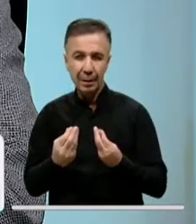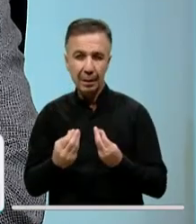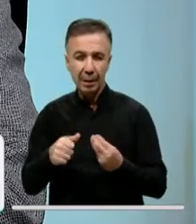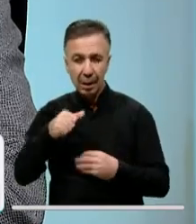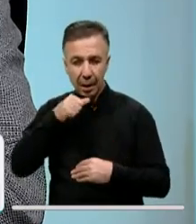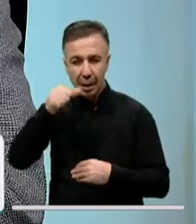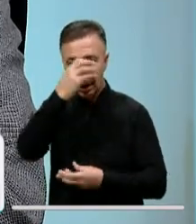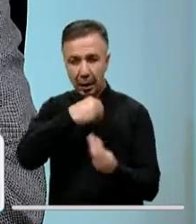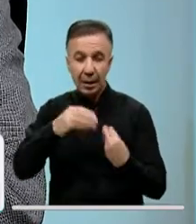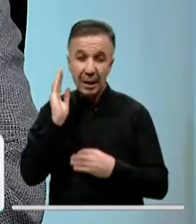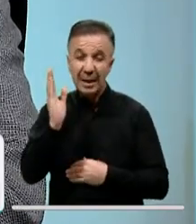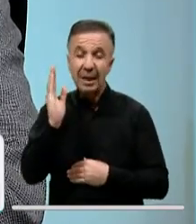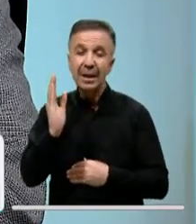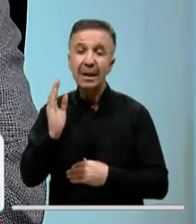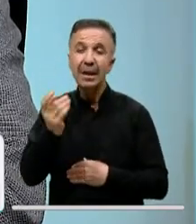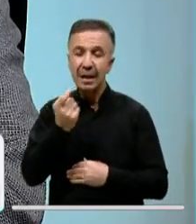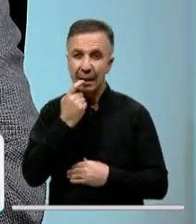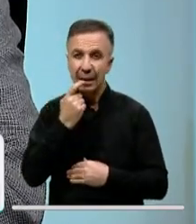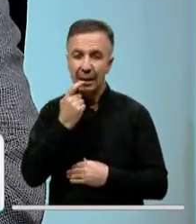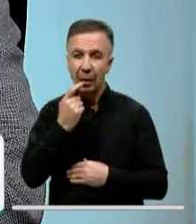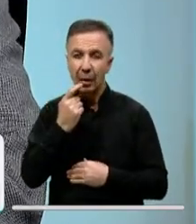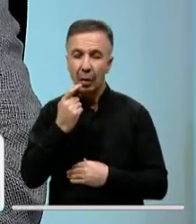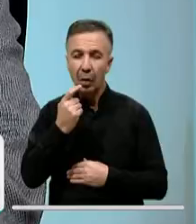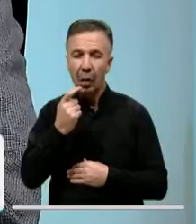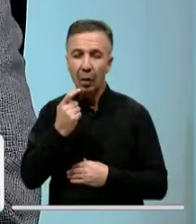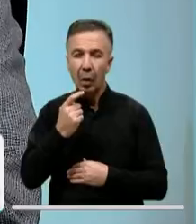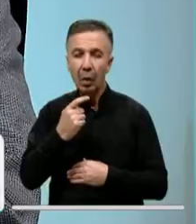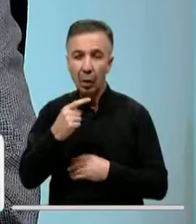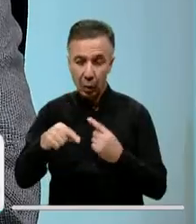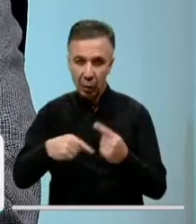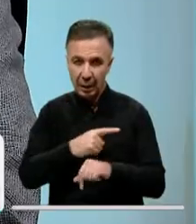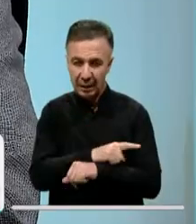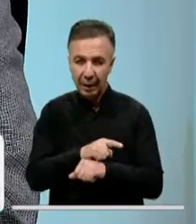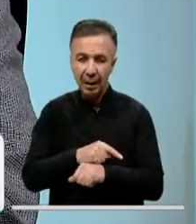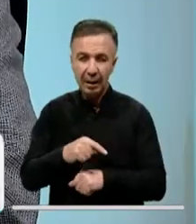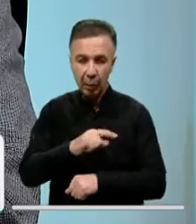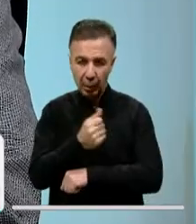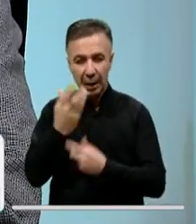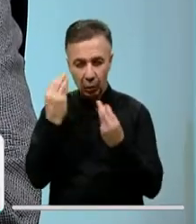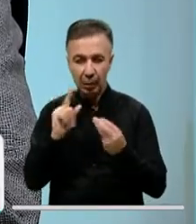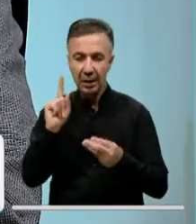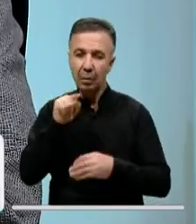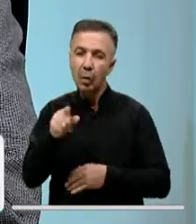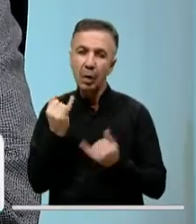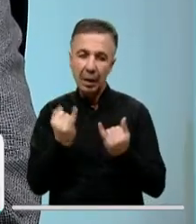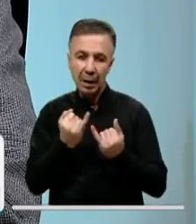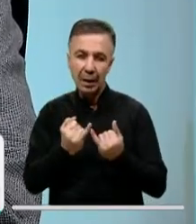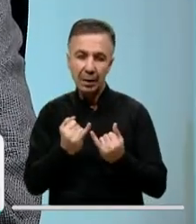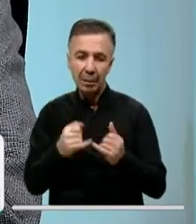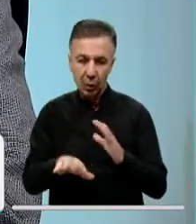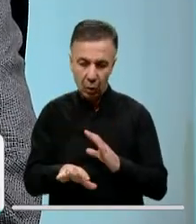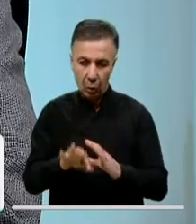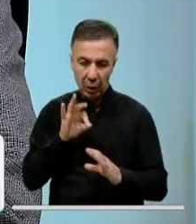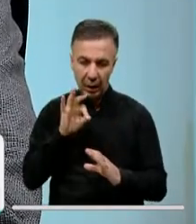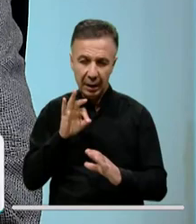hacca gideceği sene, yani o dönem bu güce sahip olmalıdır. Bu durumda bu kardeşimiz kuraya